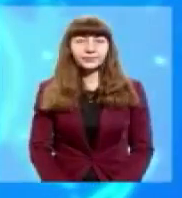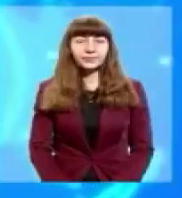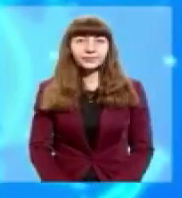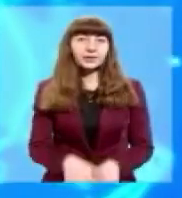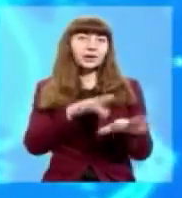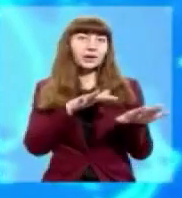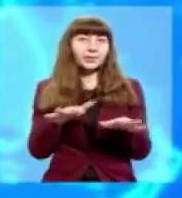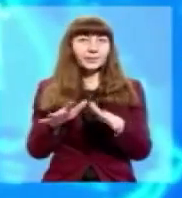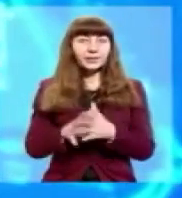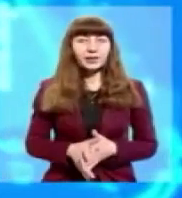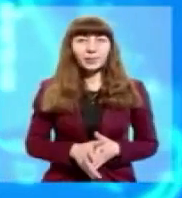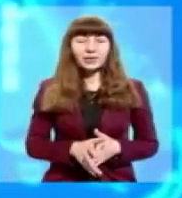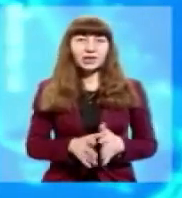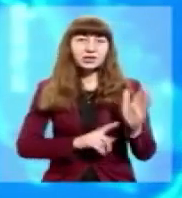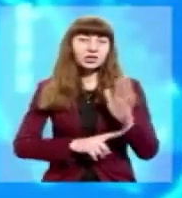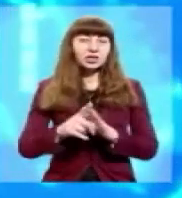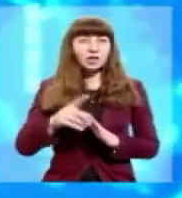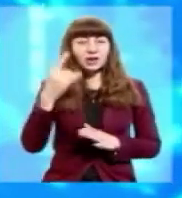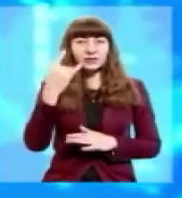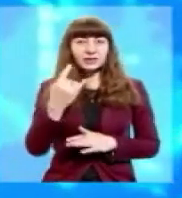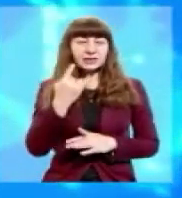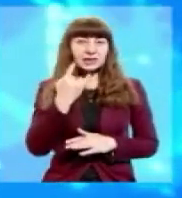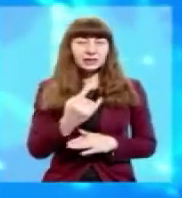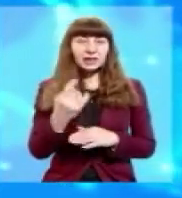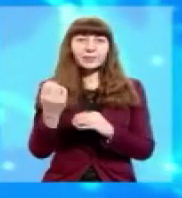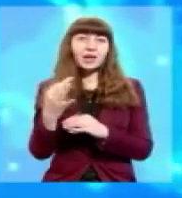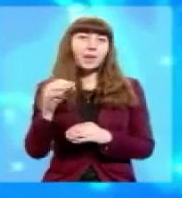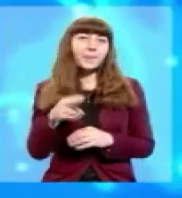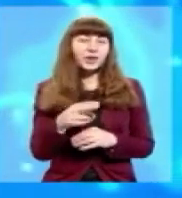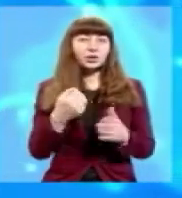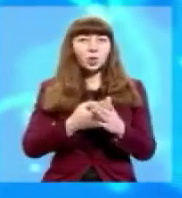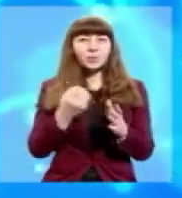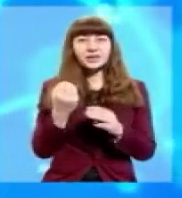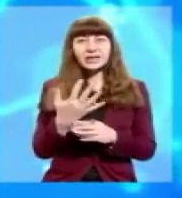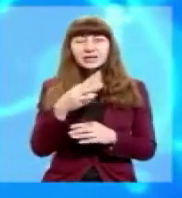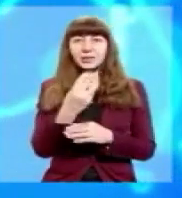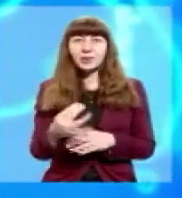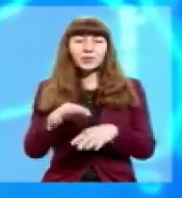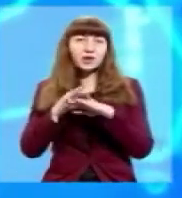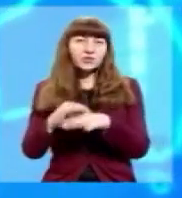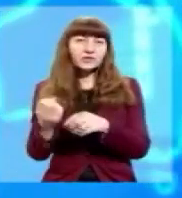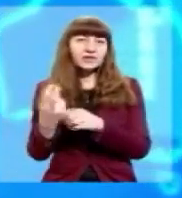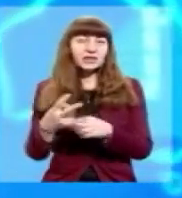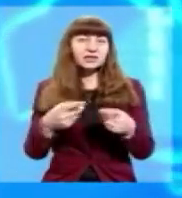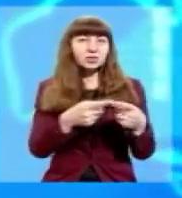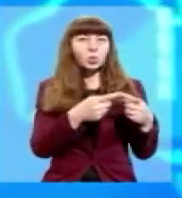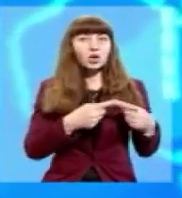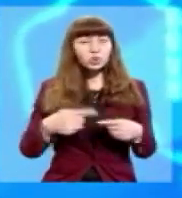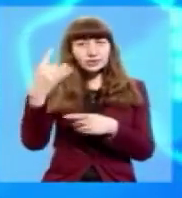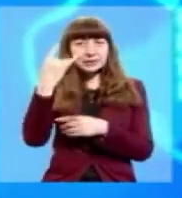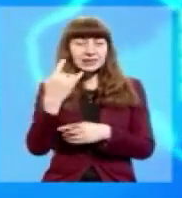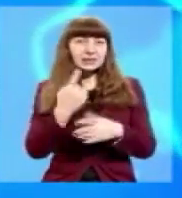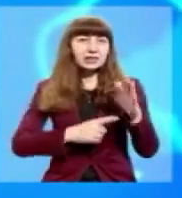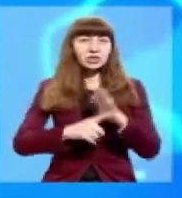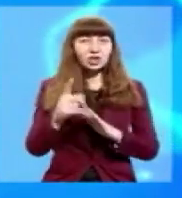Елімізде 15 сәуір мен 15 мамыр аралығында Ақбөкен науқаны басталады. Ол 12 облыста ұйымдастырылады. Осыған орай